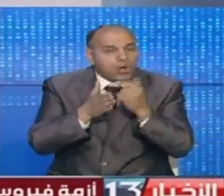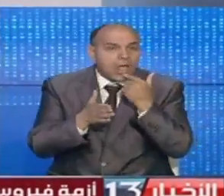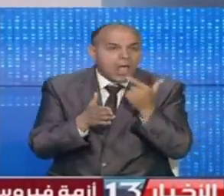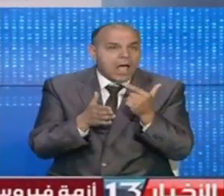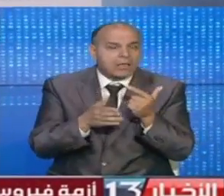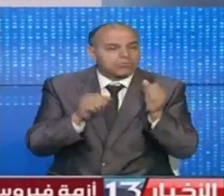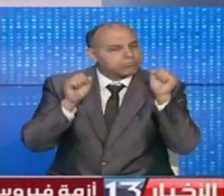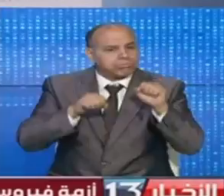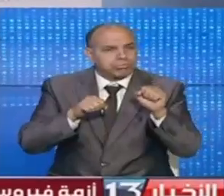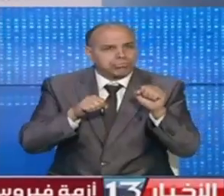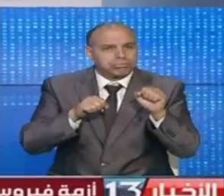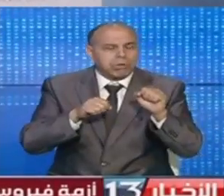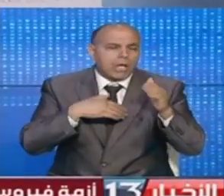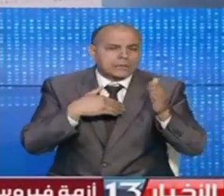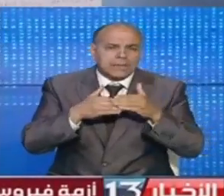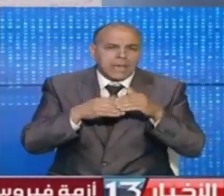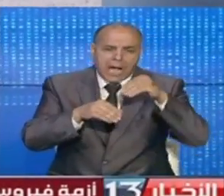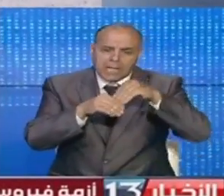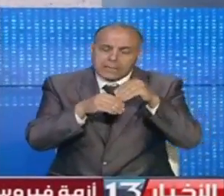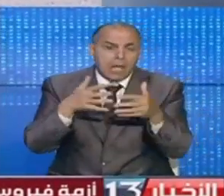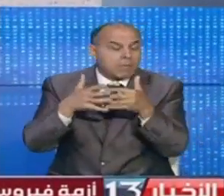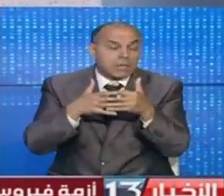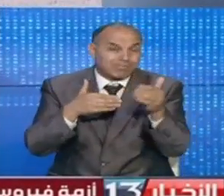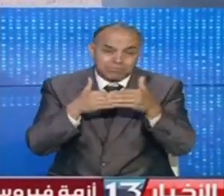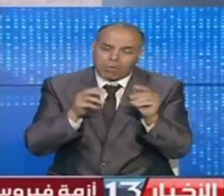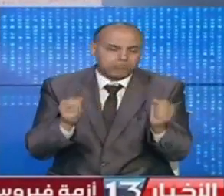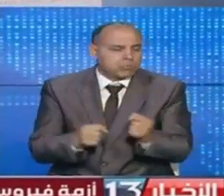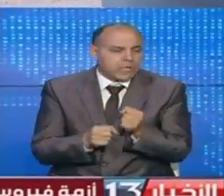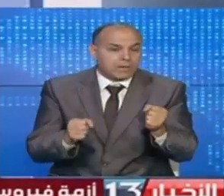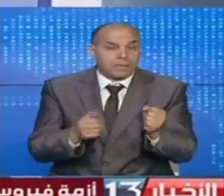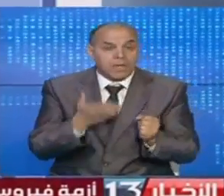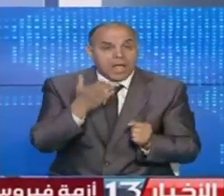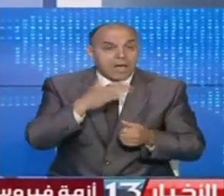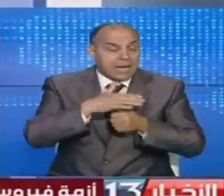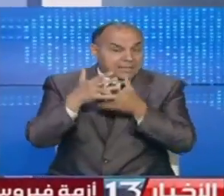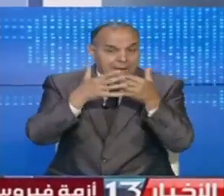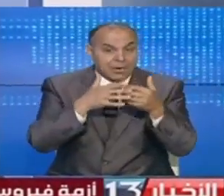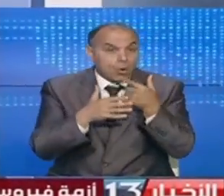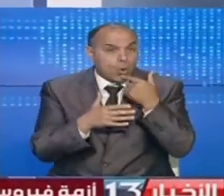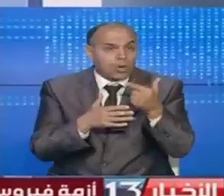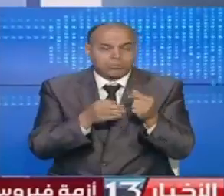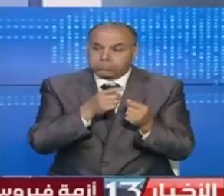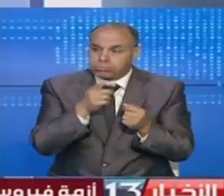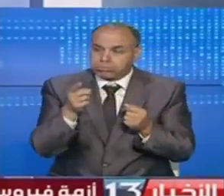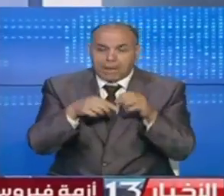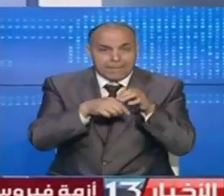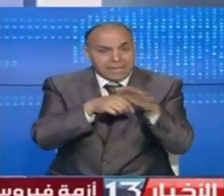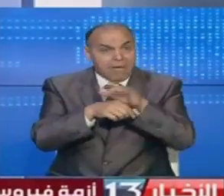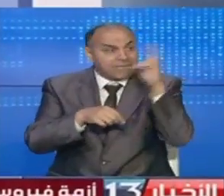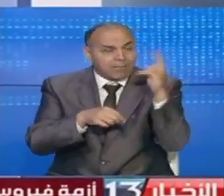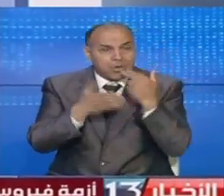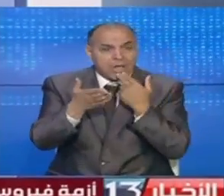لن يسمح بإغلاق آخر لاقتصاد الولايات المتحدة. ترامب برر ذلك بقوله إن الوباء